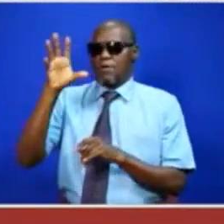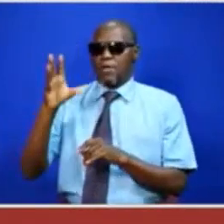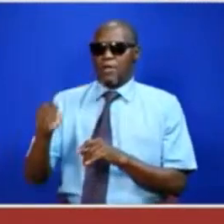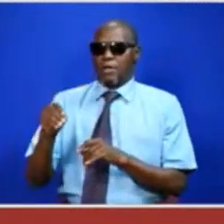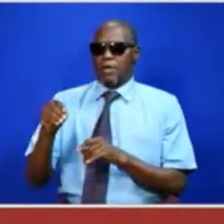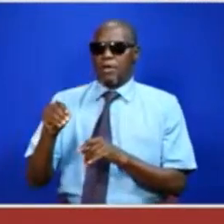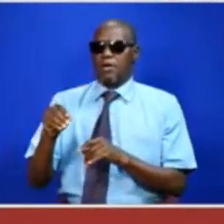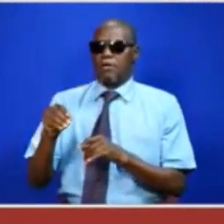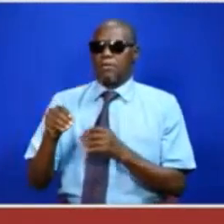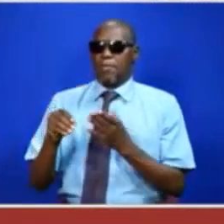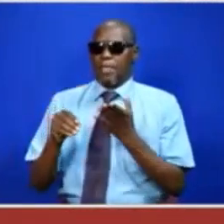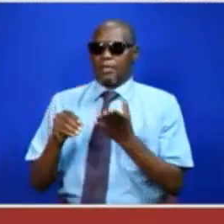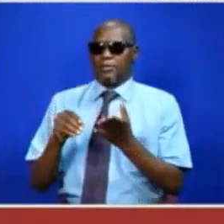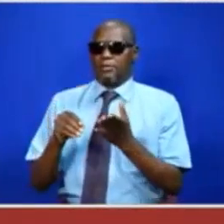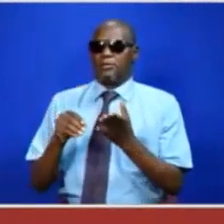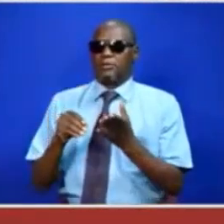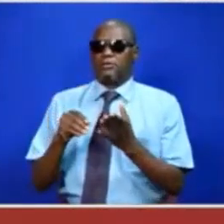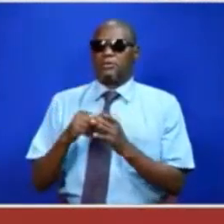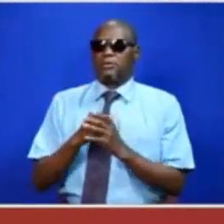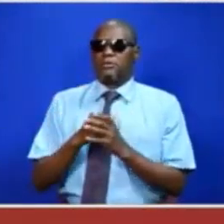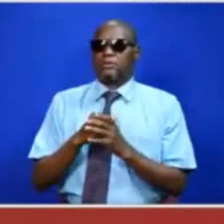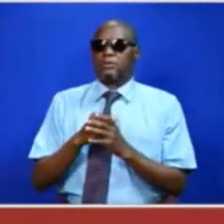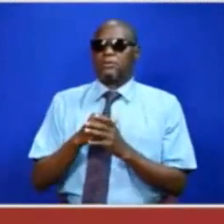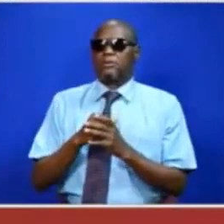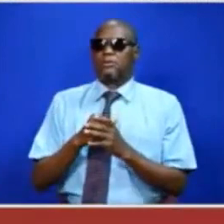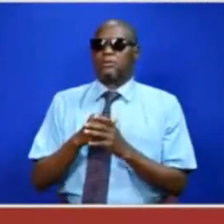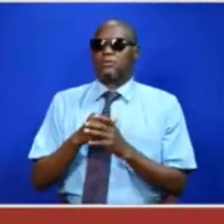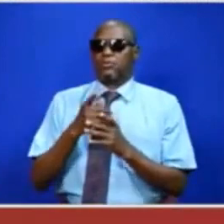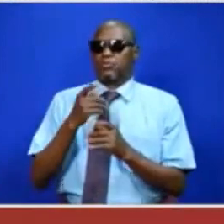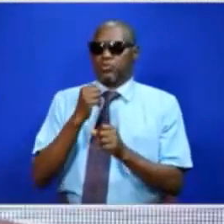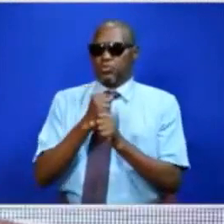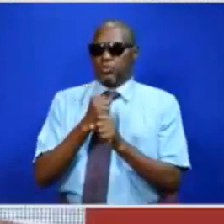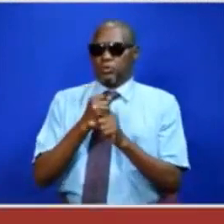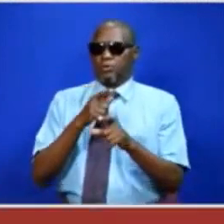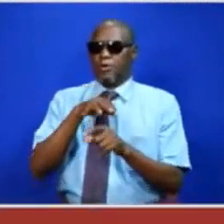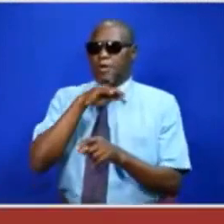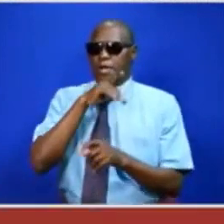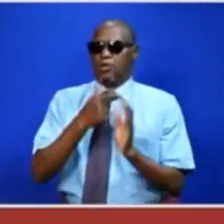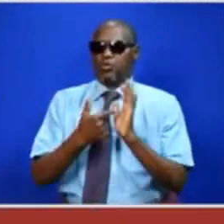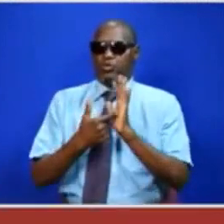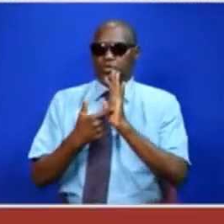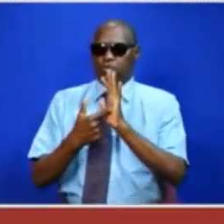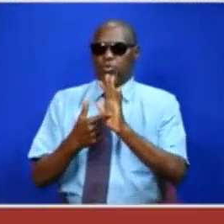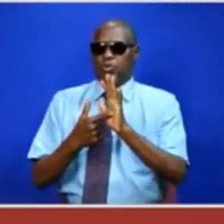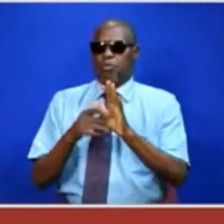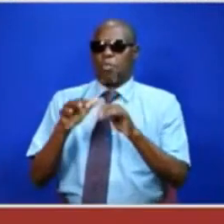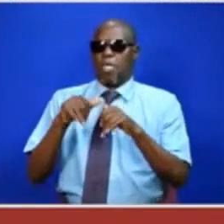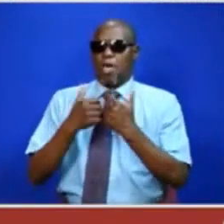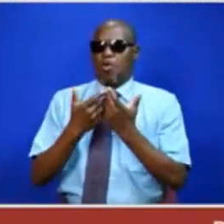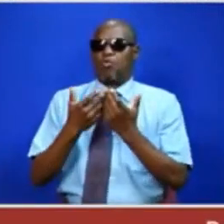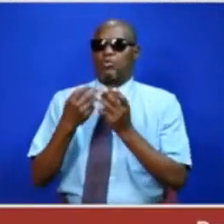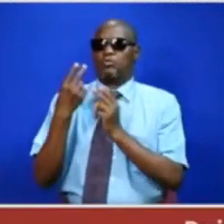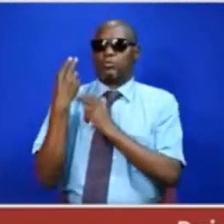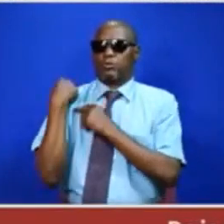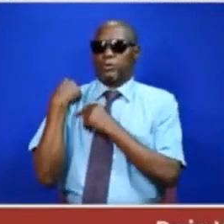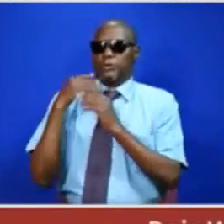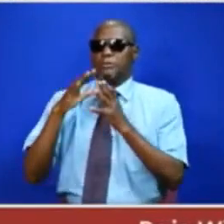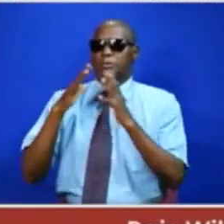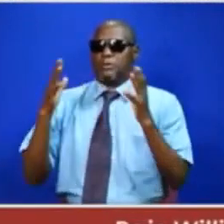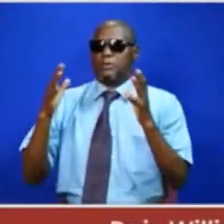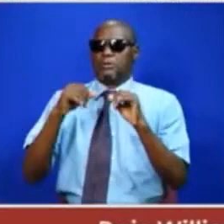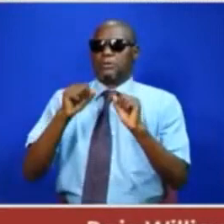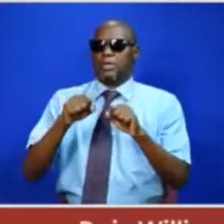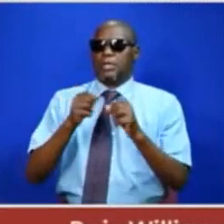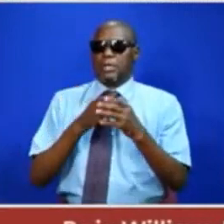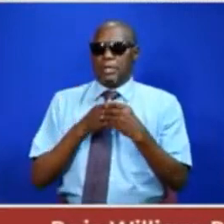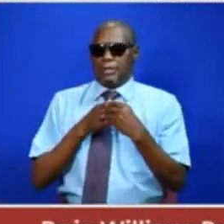kushikilia wadhifa huo. Akihutubia wanahabari leo hii, Raila alionyesha utayari wake wa kukumbatia jukumu kuu la uongozi,